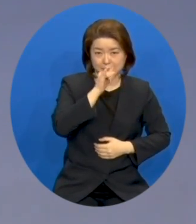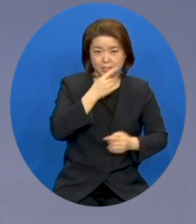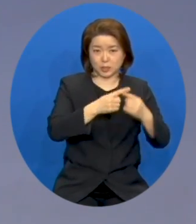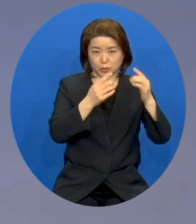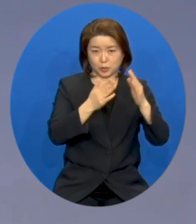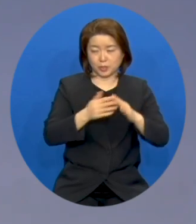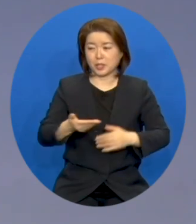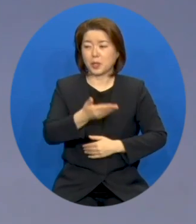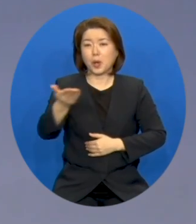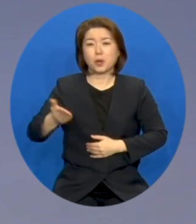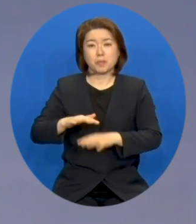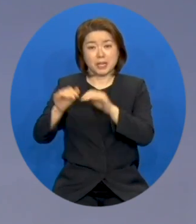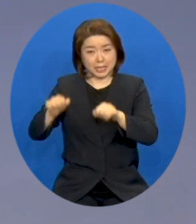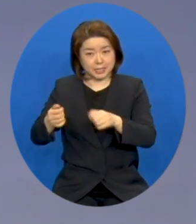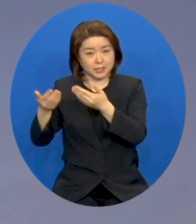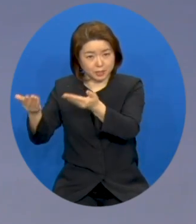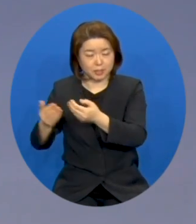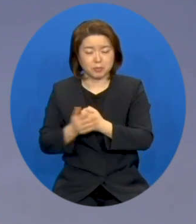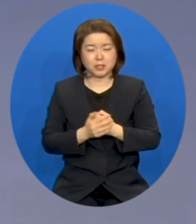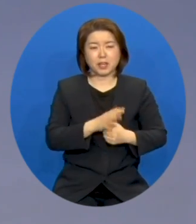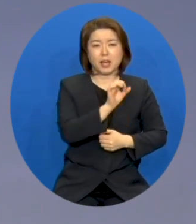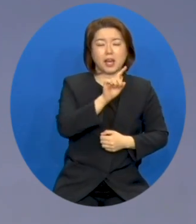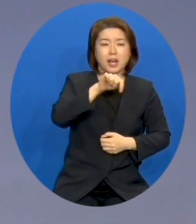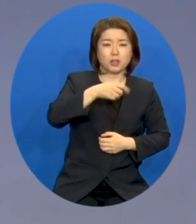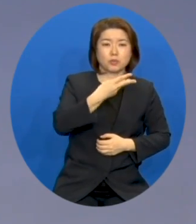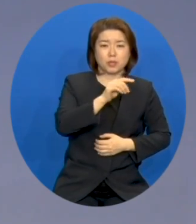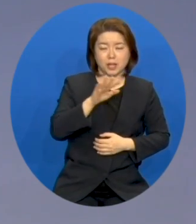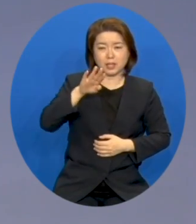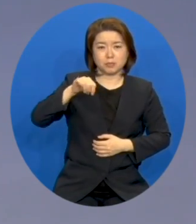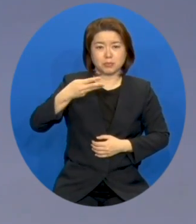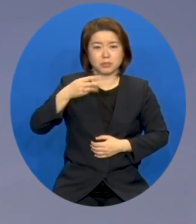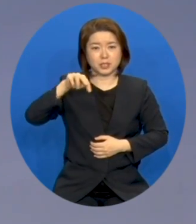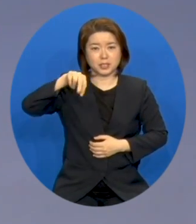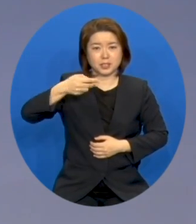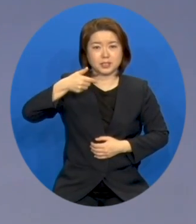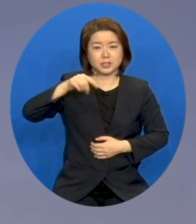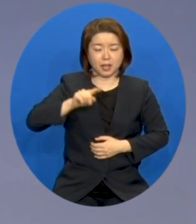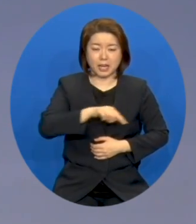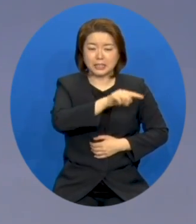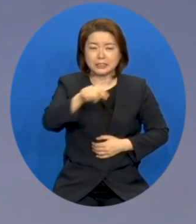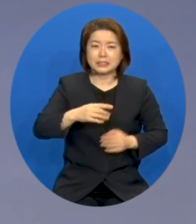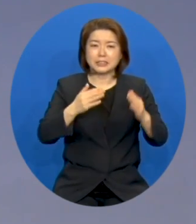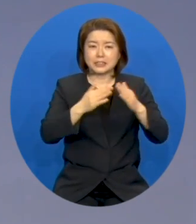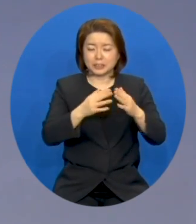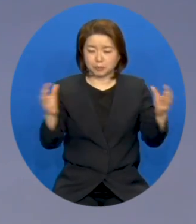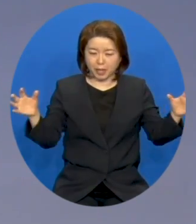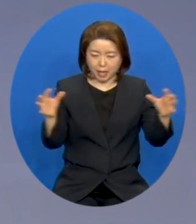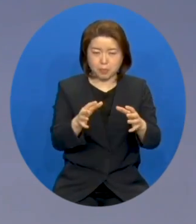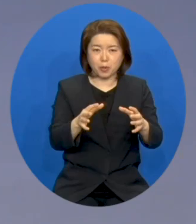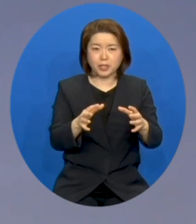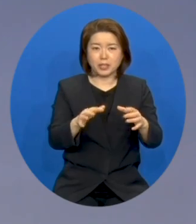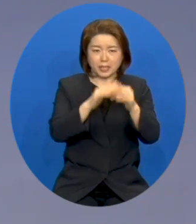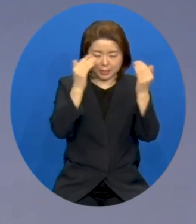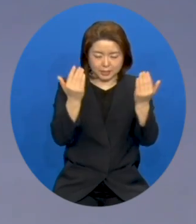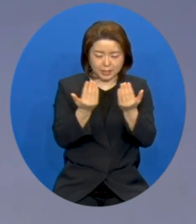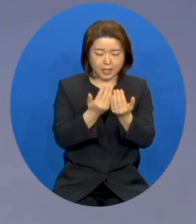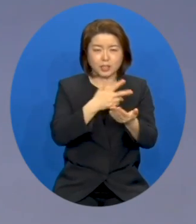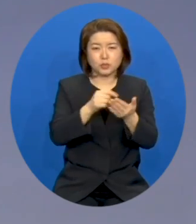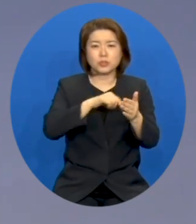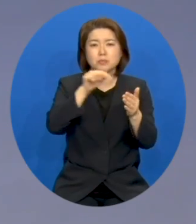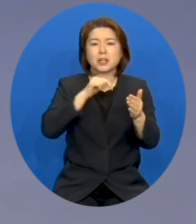문안합니다. 아굴라와 브리스가와 그 집에 모이는 교회가 다 함께 주님 안에서 진심으로